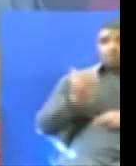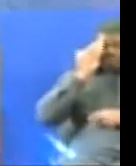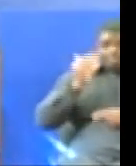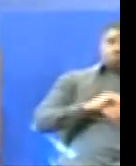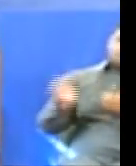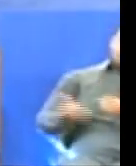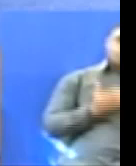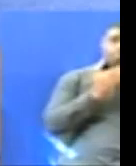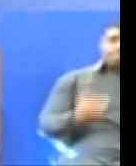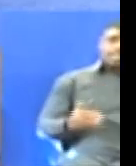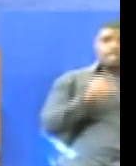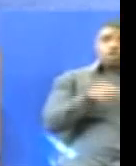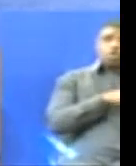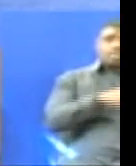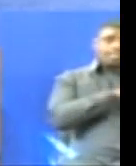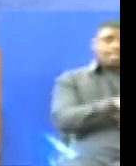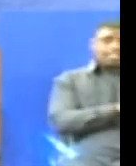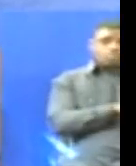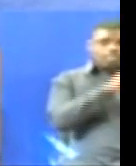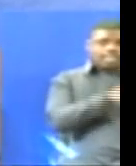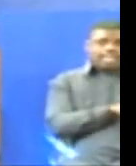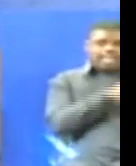nyumbani watakosa maelezo, wameamua kukaa uchochoroni.